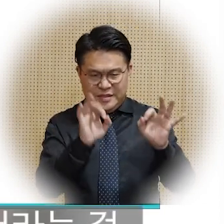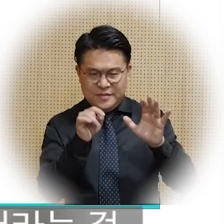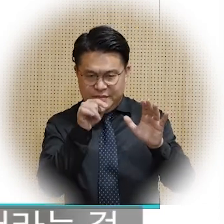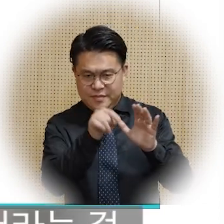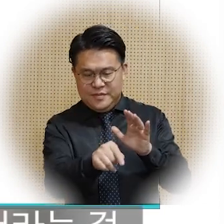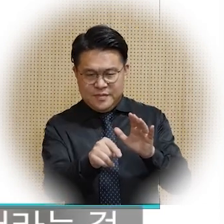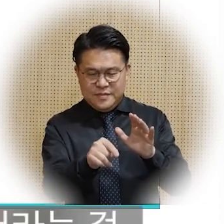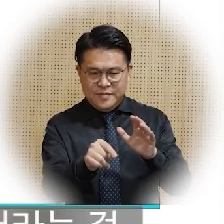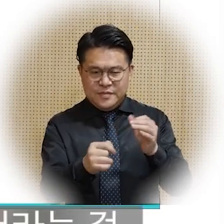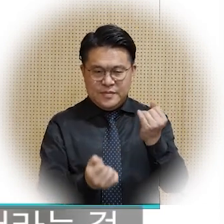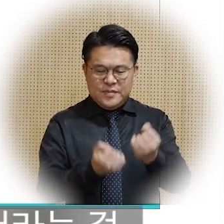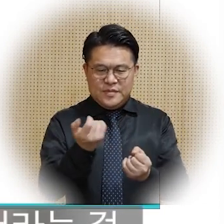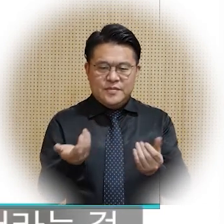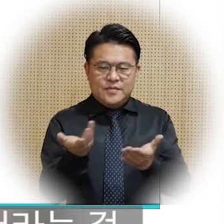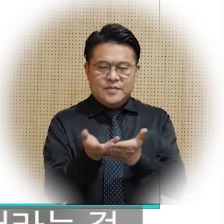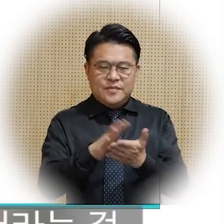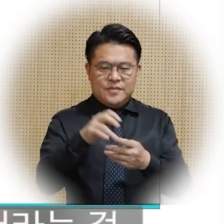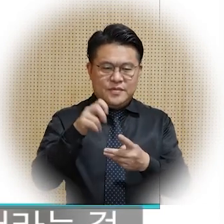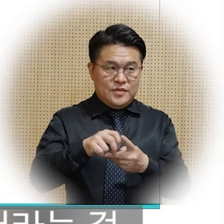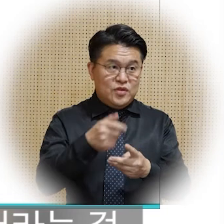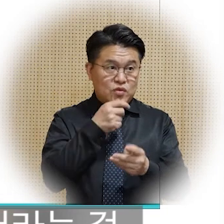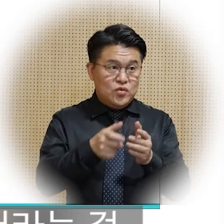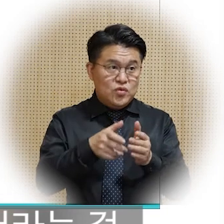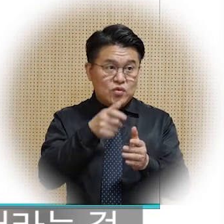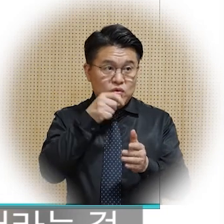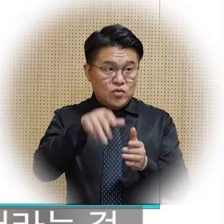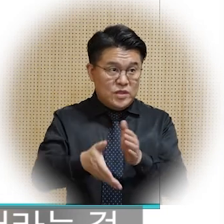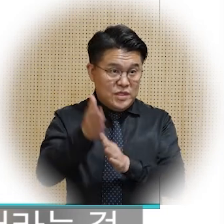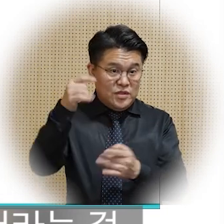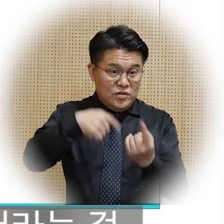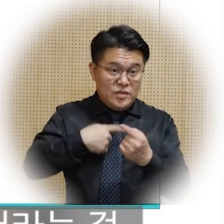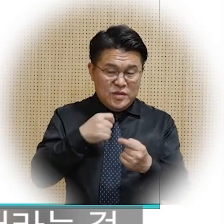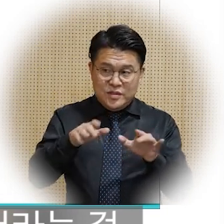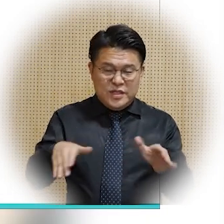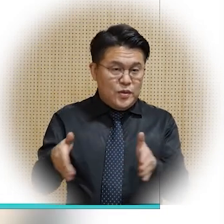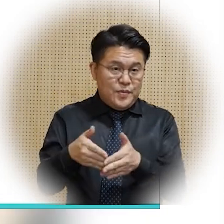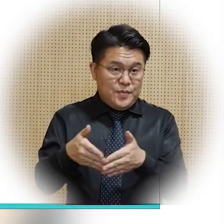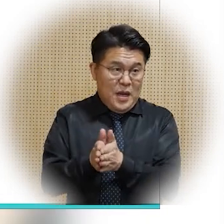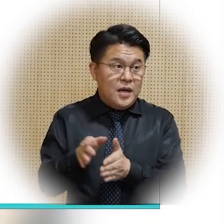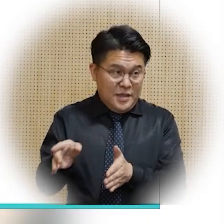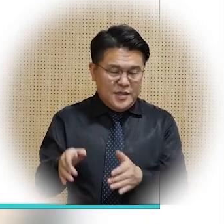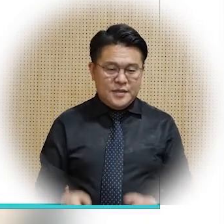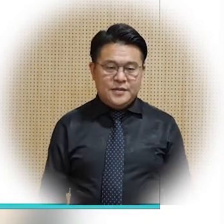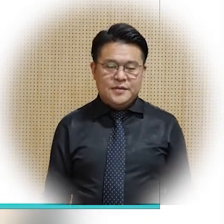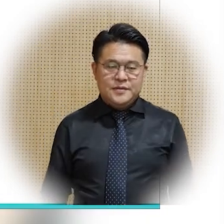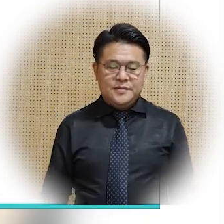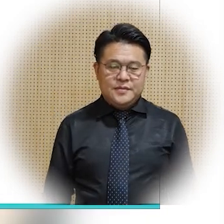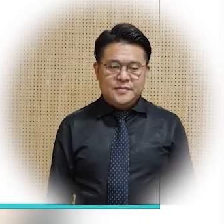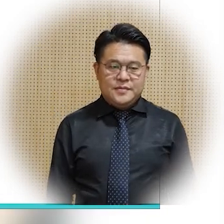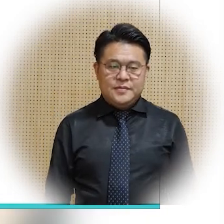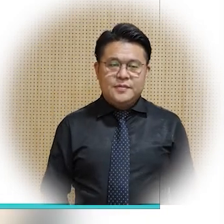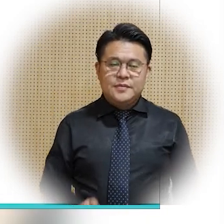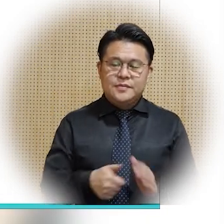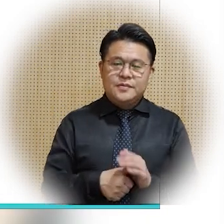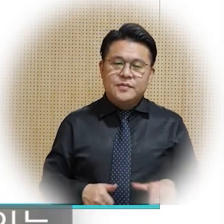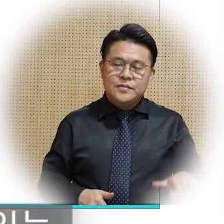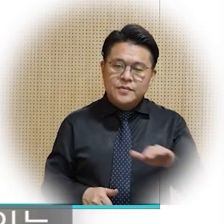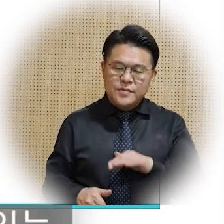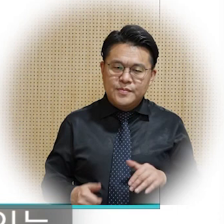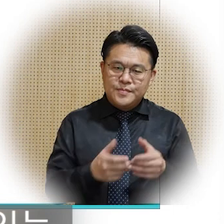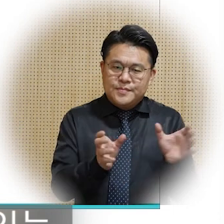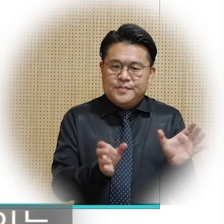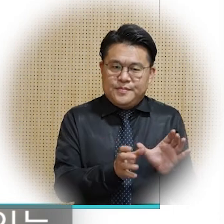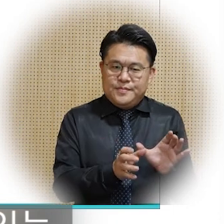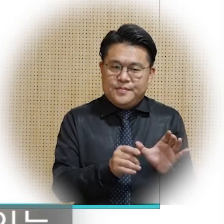사업 관련해서 찾아가는 자전거 이동 수리센터라는 걸 수원시에서 운영을 했었어요. 지금은 이제 운영을 하고 있지 않지만,